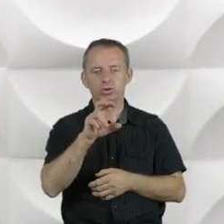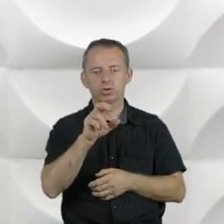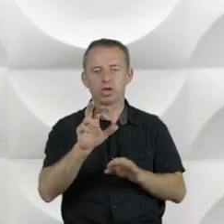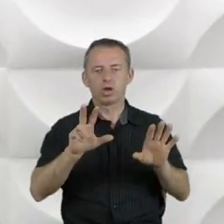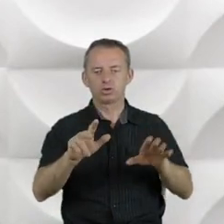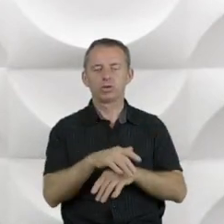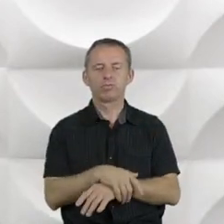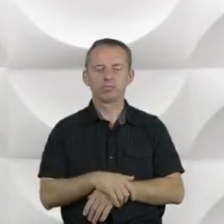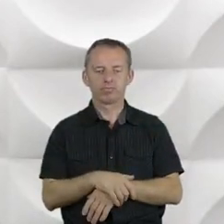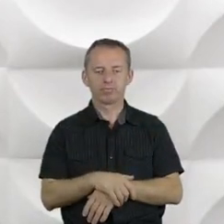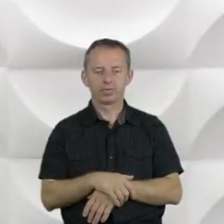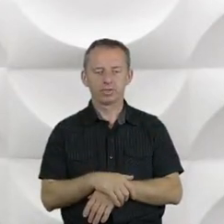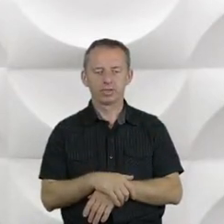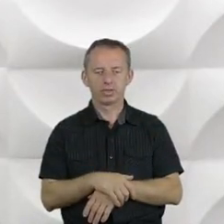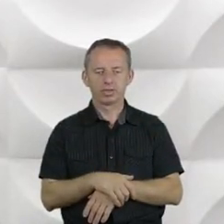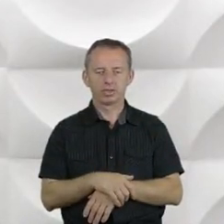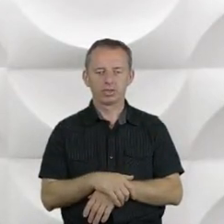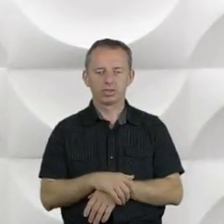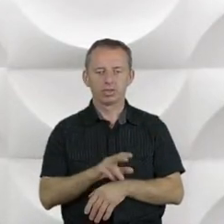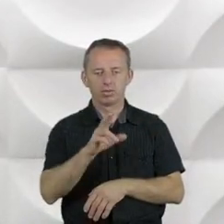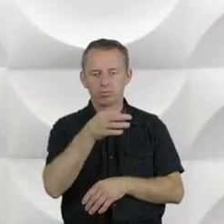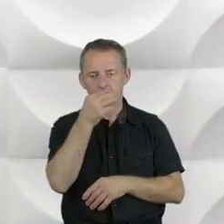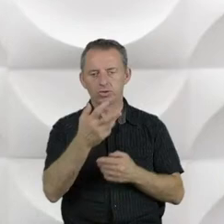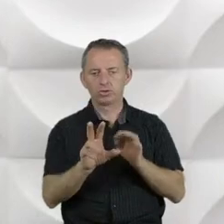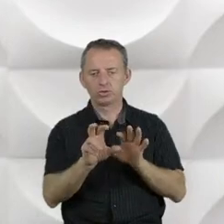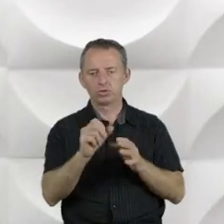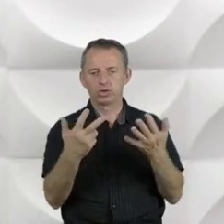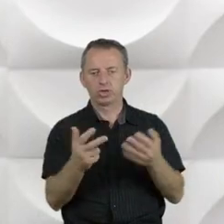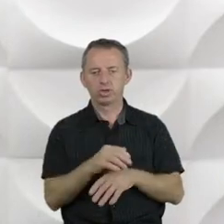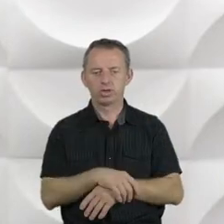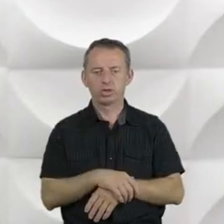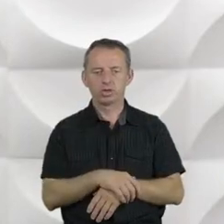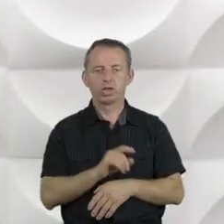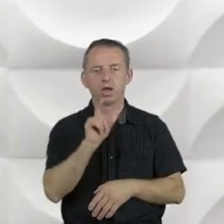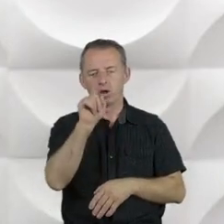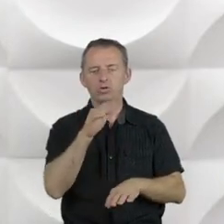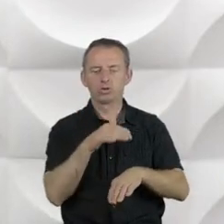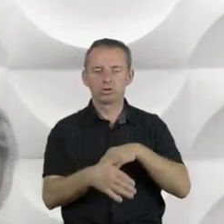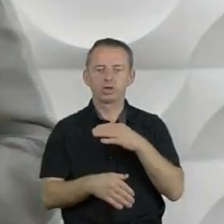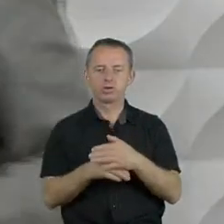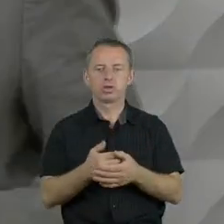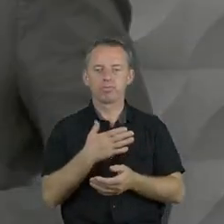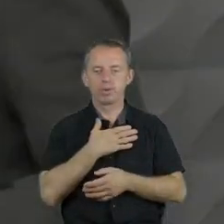308. Pieśń numer 308. On szczęściem mym.